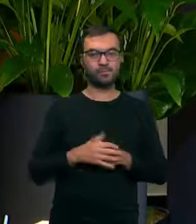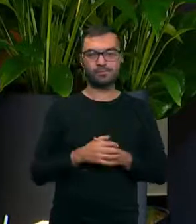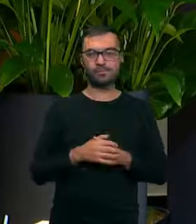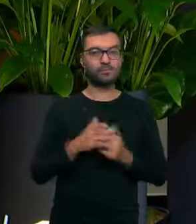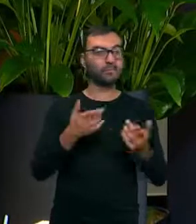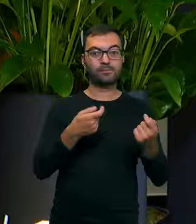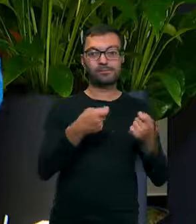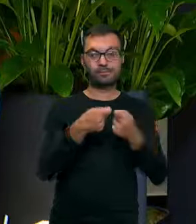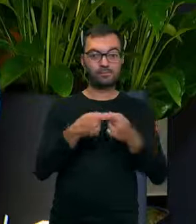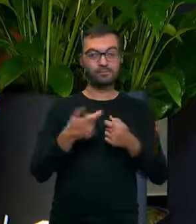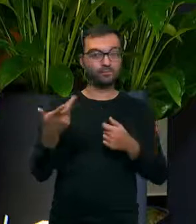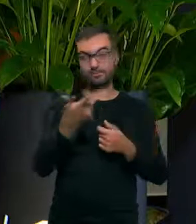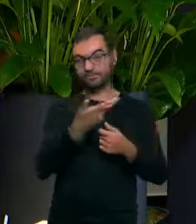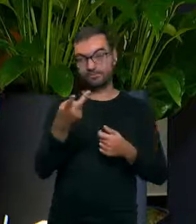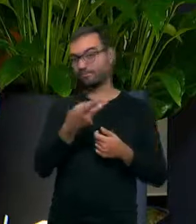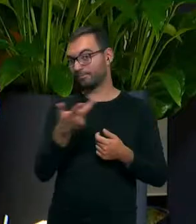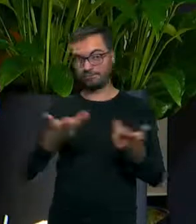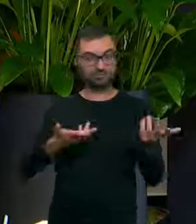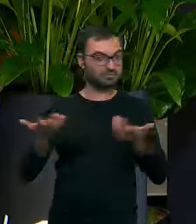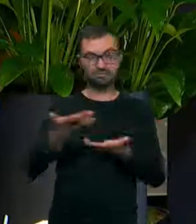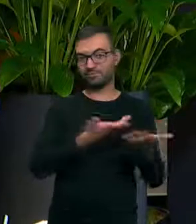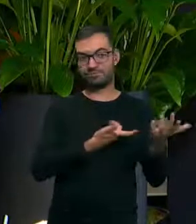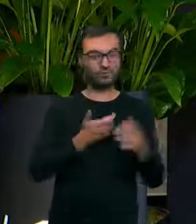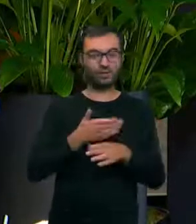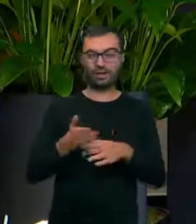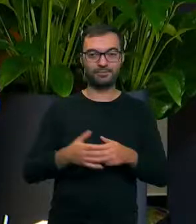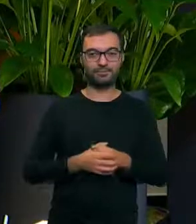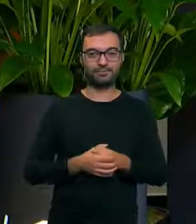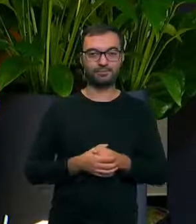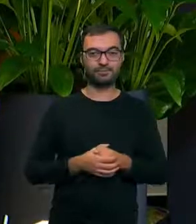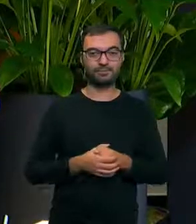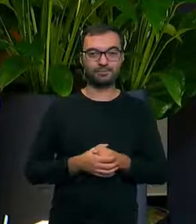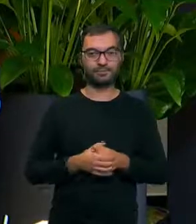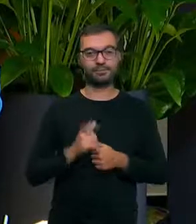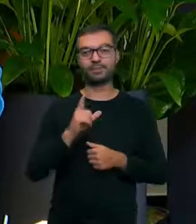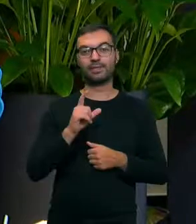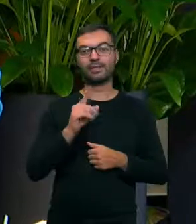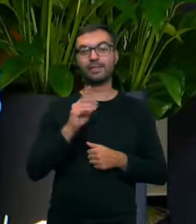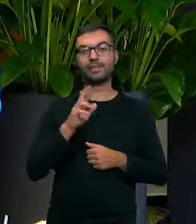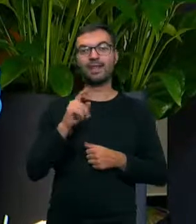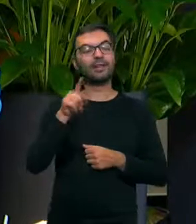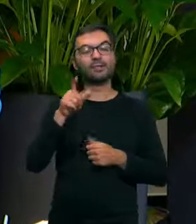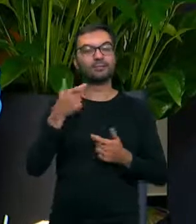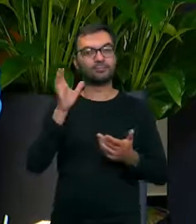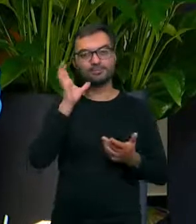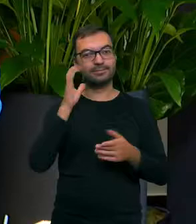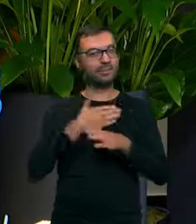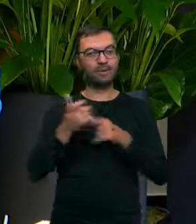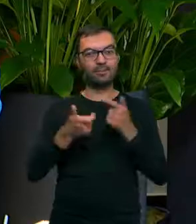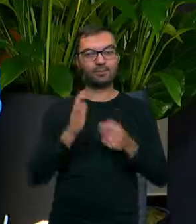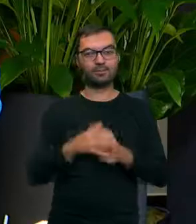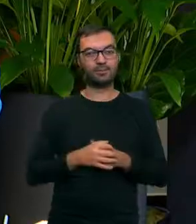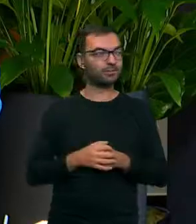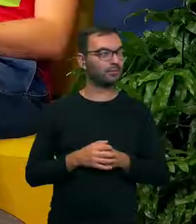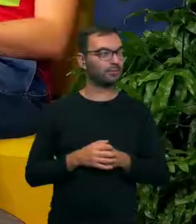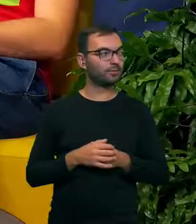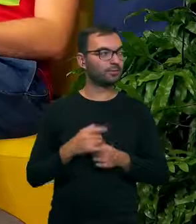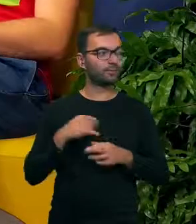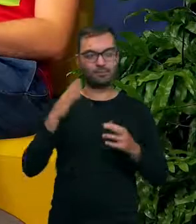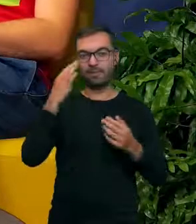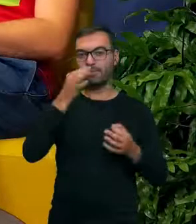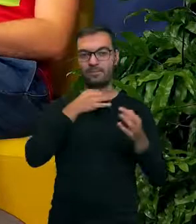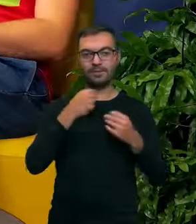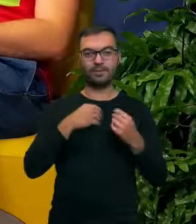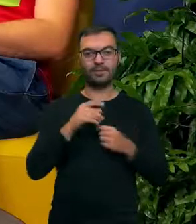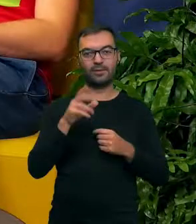czy jakaś współpraca między wami nowa się szykuje, co teraz i panie Cezary, co u pana teraz? Ja jeszcze liczyłem na te